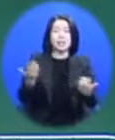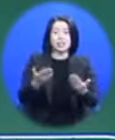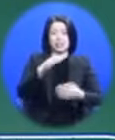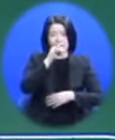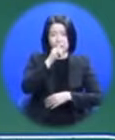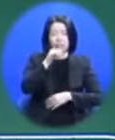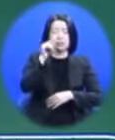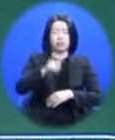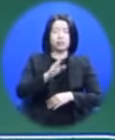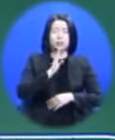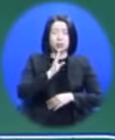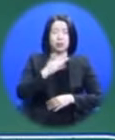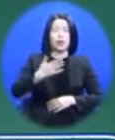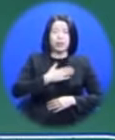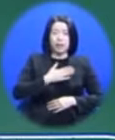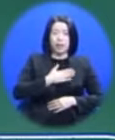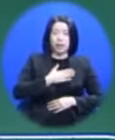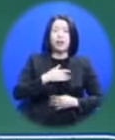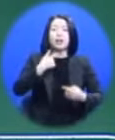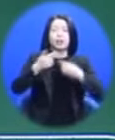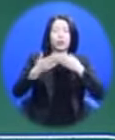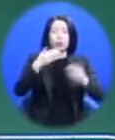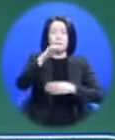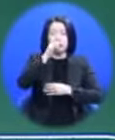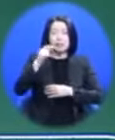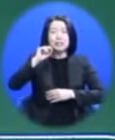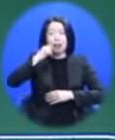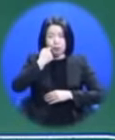바로 내가 겪고 있는 어려움,